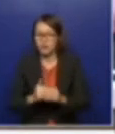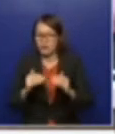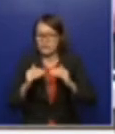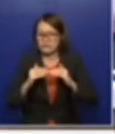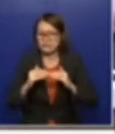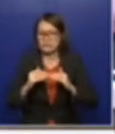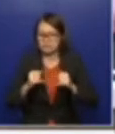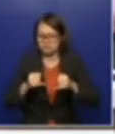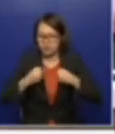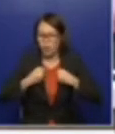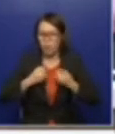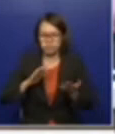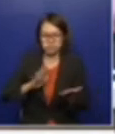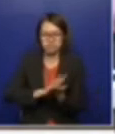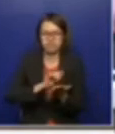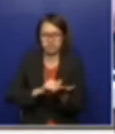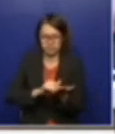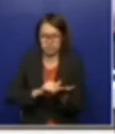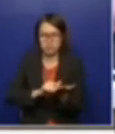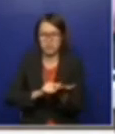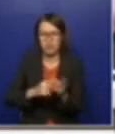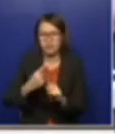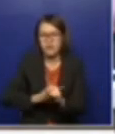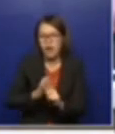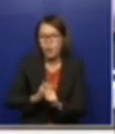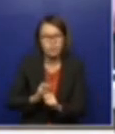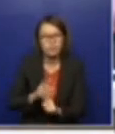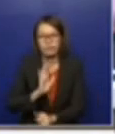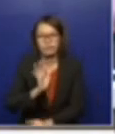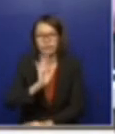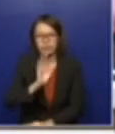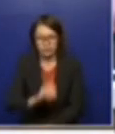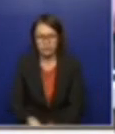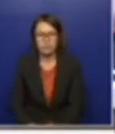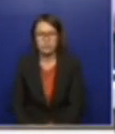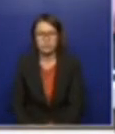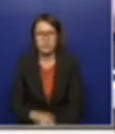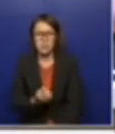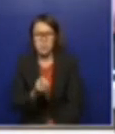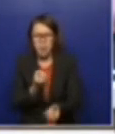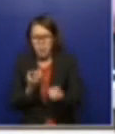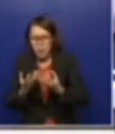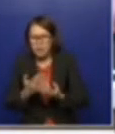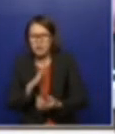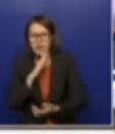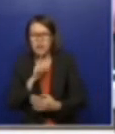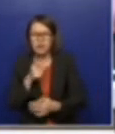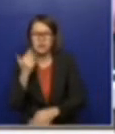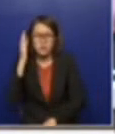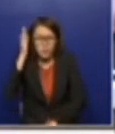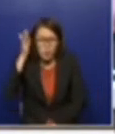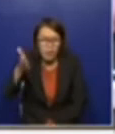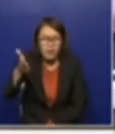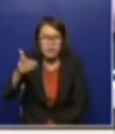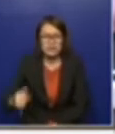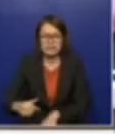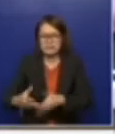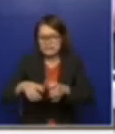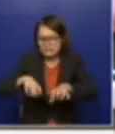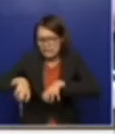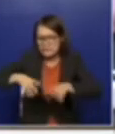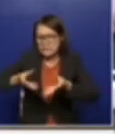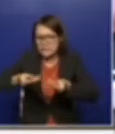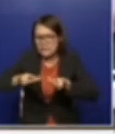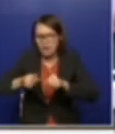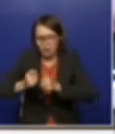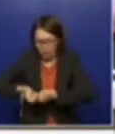ที่ดินโดยไม่ให้มีการเช่าหลายคนเสนอบอกว่าต่อไปนี้การจัดที่ดินต้องให้เกษ